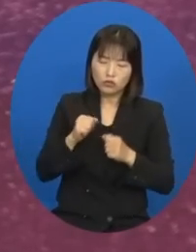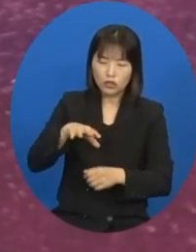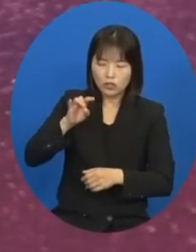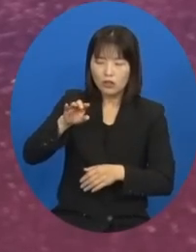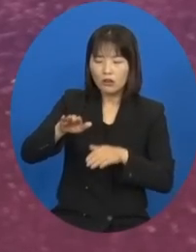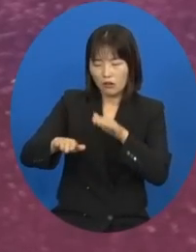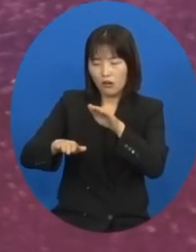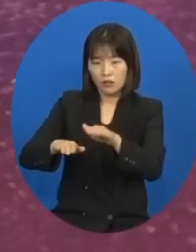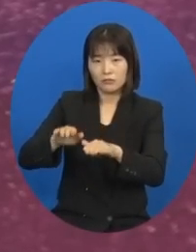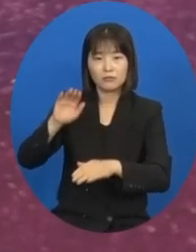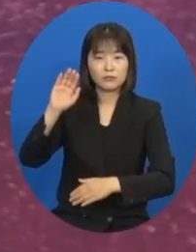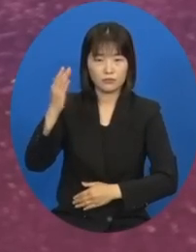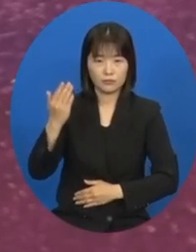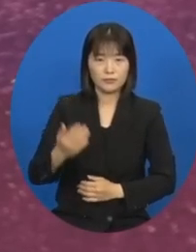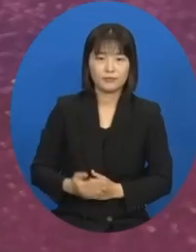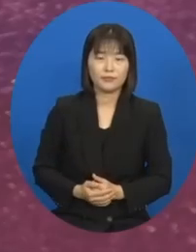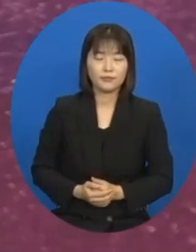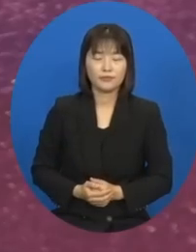합니다